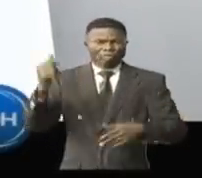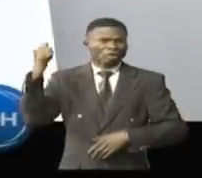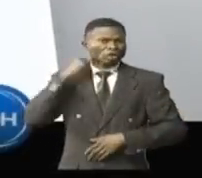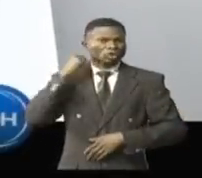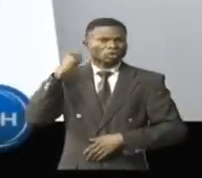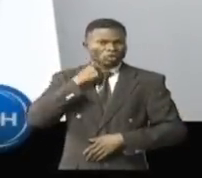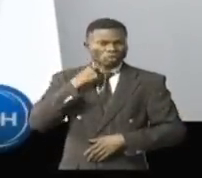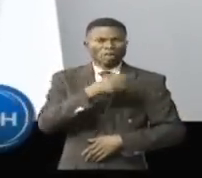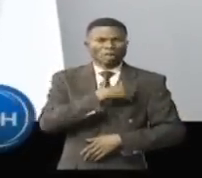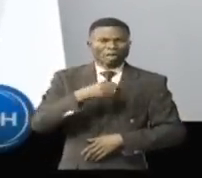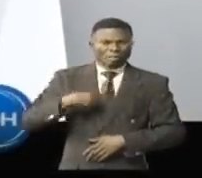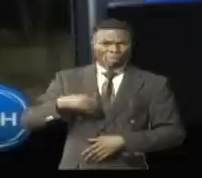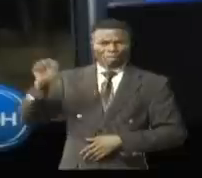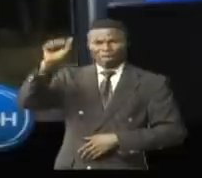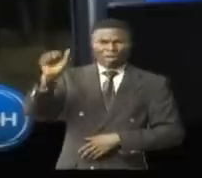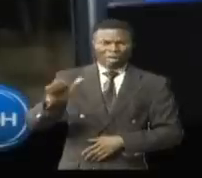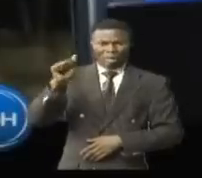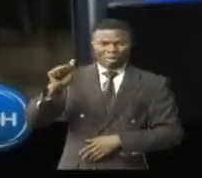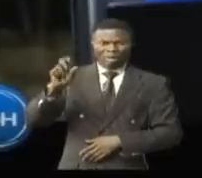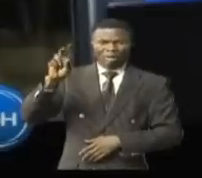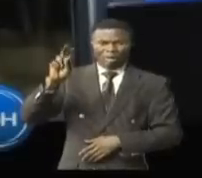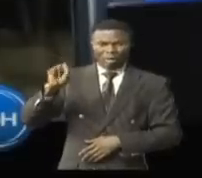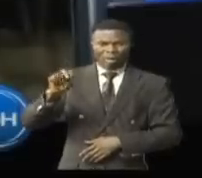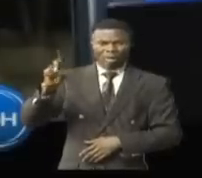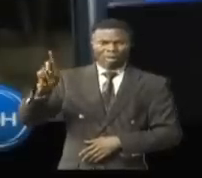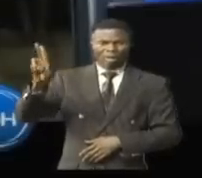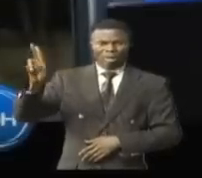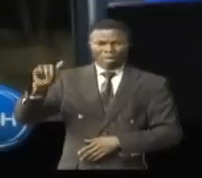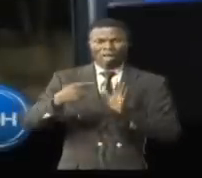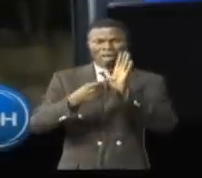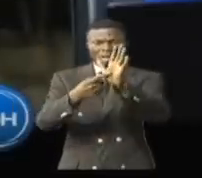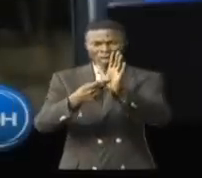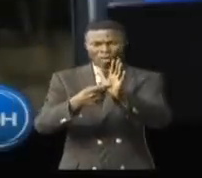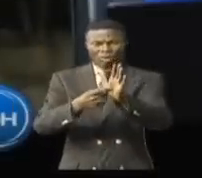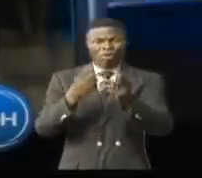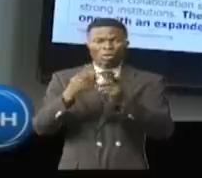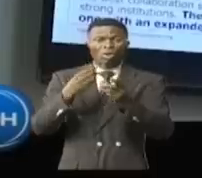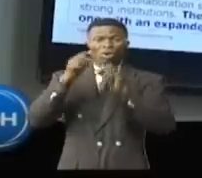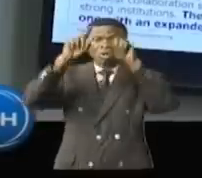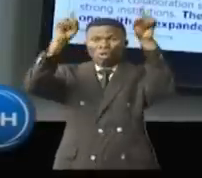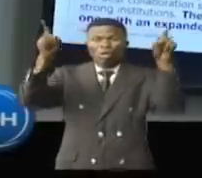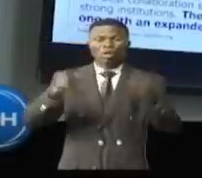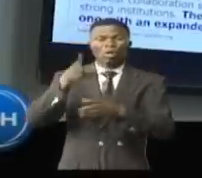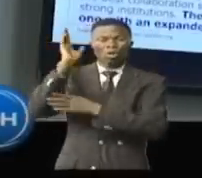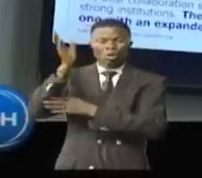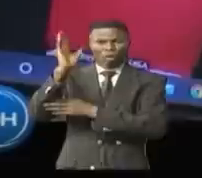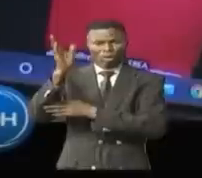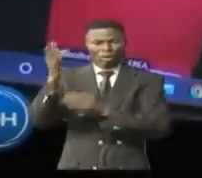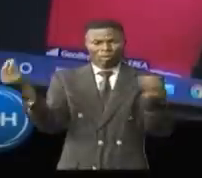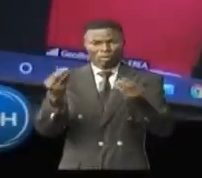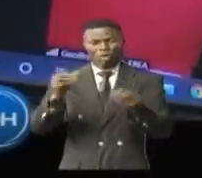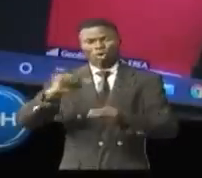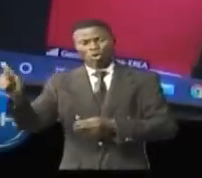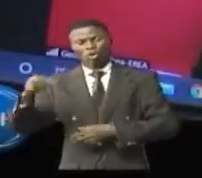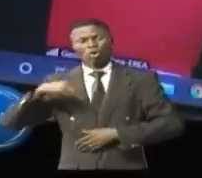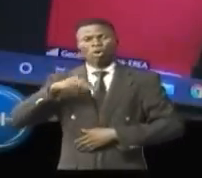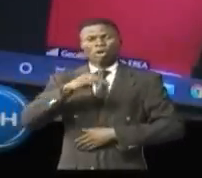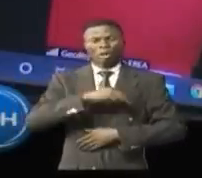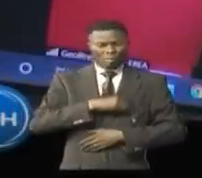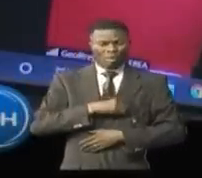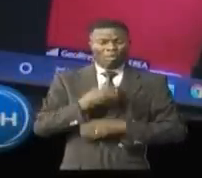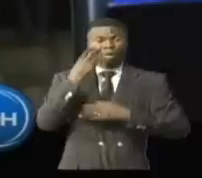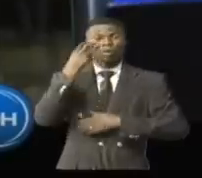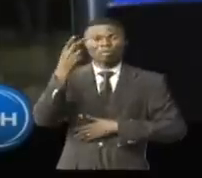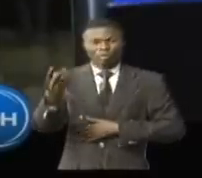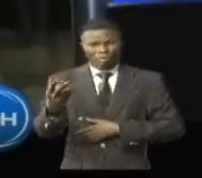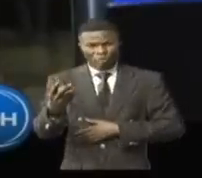Sandrine Ngalulamu-Benga, présenté l'ARE par visioconférence auprès des autres membres de l'EREA.